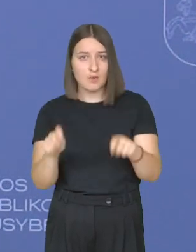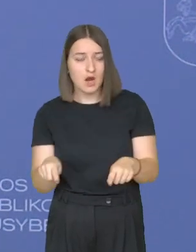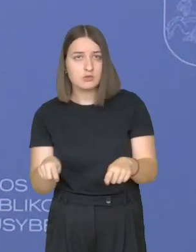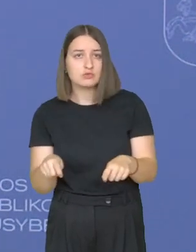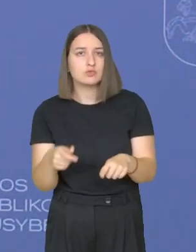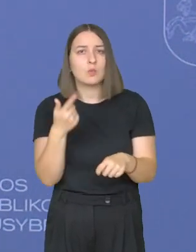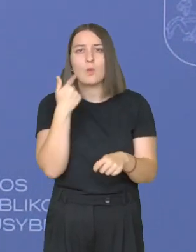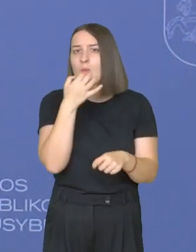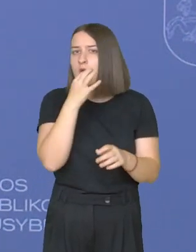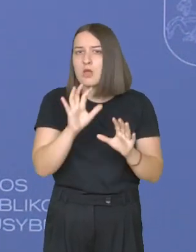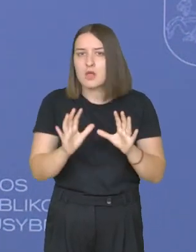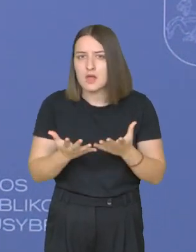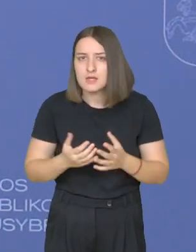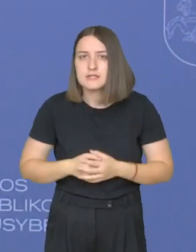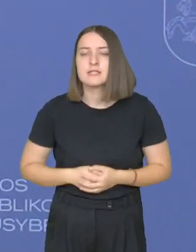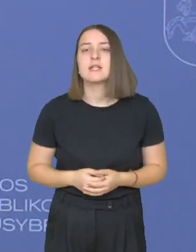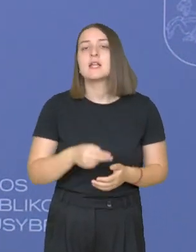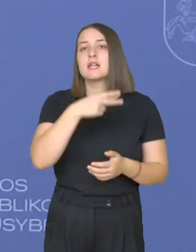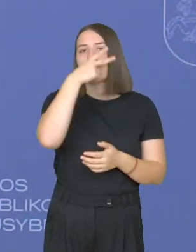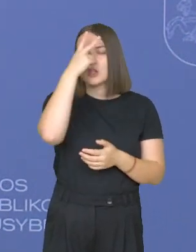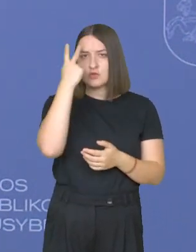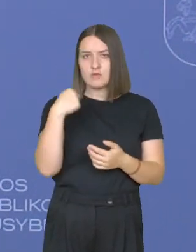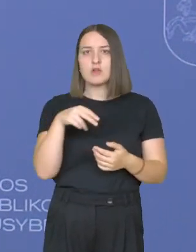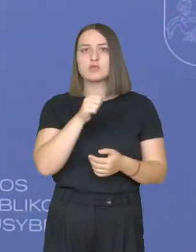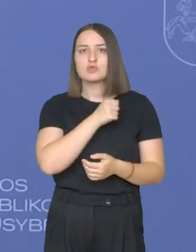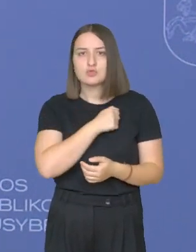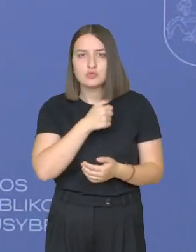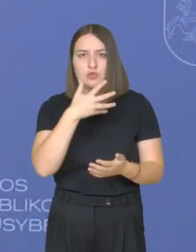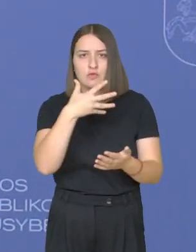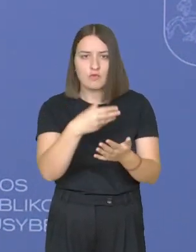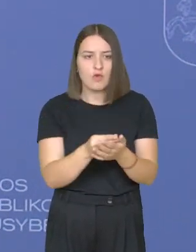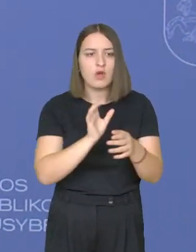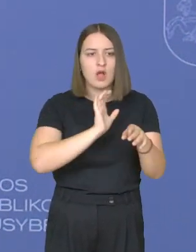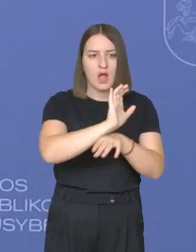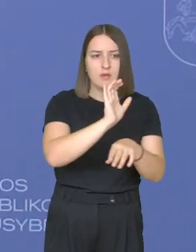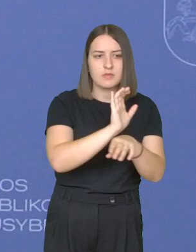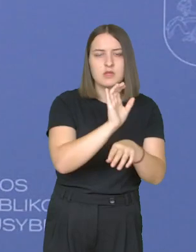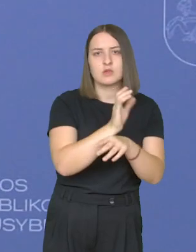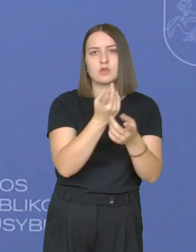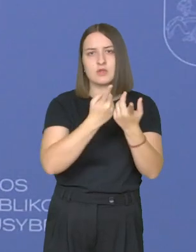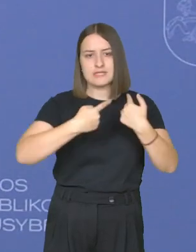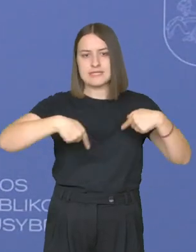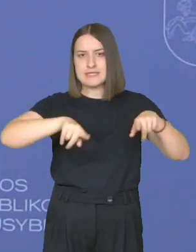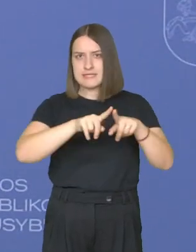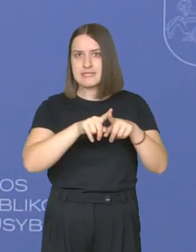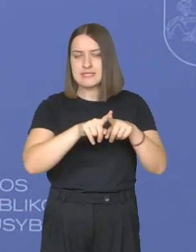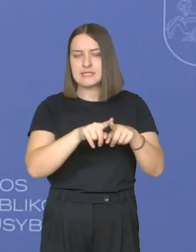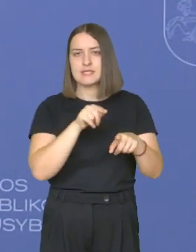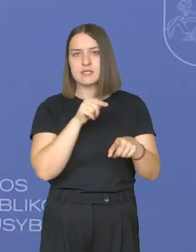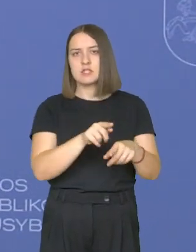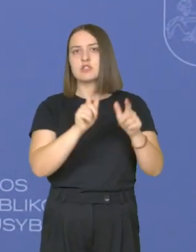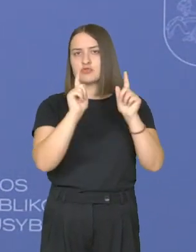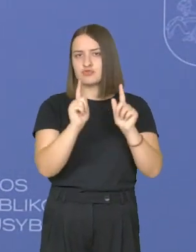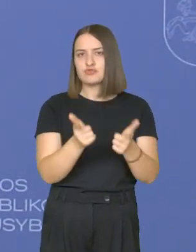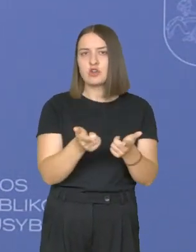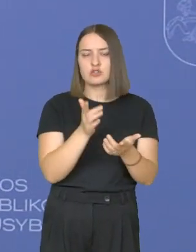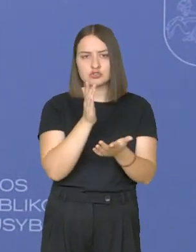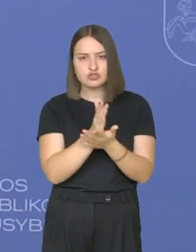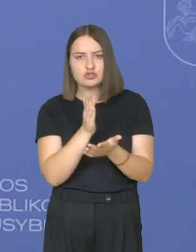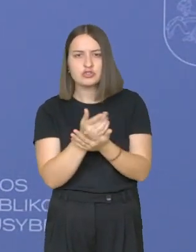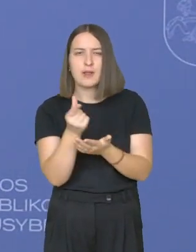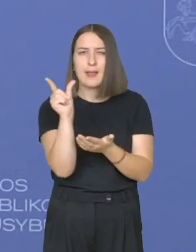valstybės valdomą a ginkluotės gamyklą tai yra giraitės ginkluotės gamykla kuri gamina smulkaus kalibro